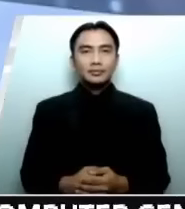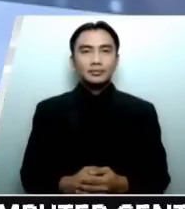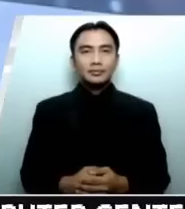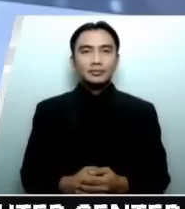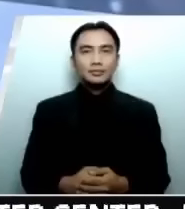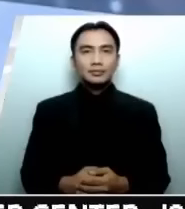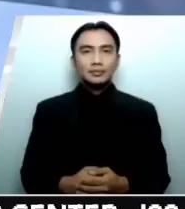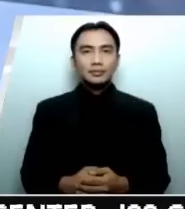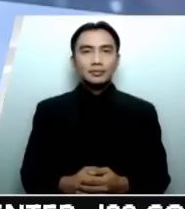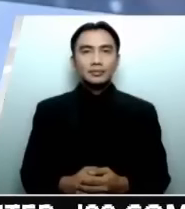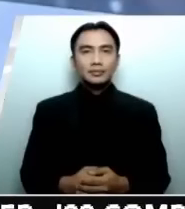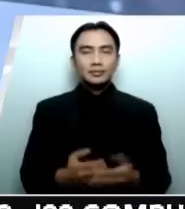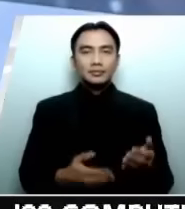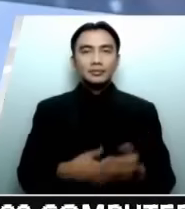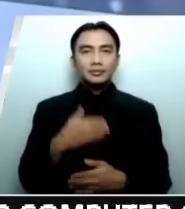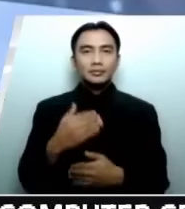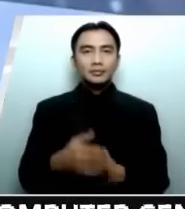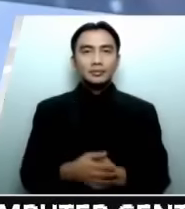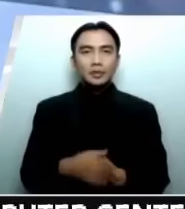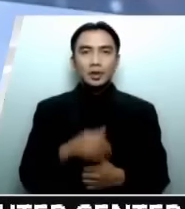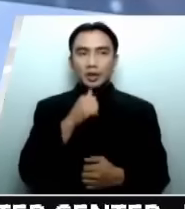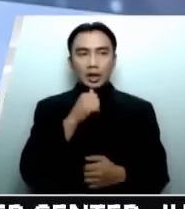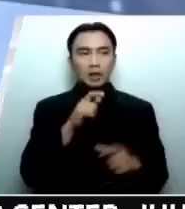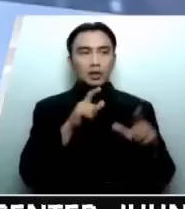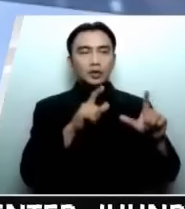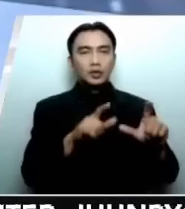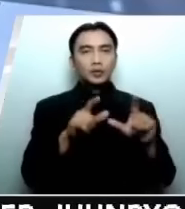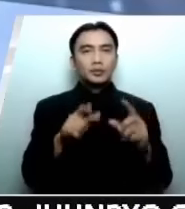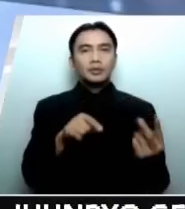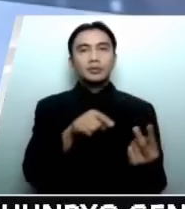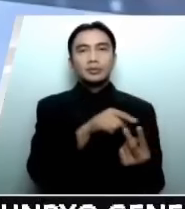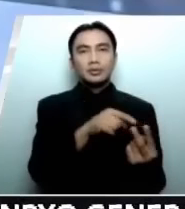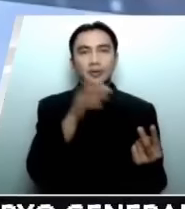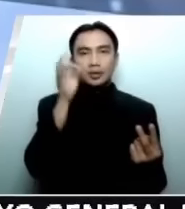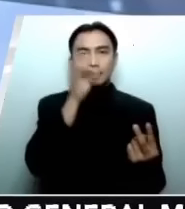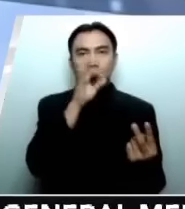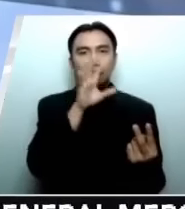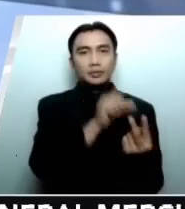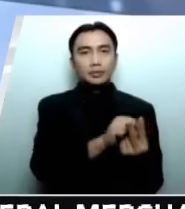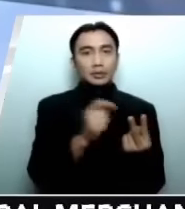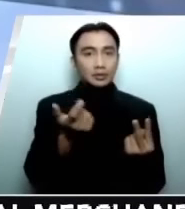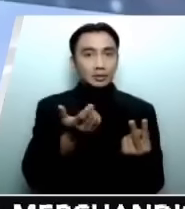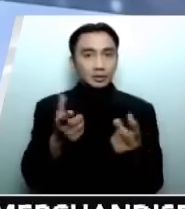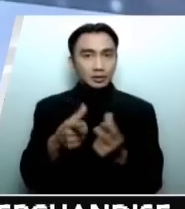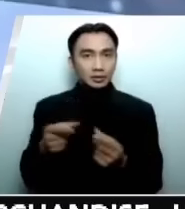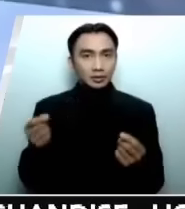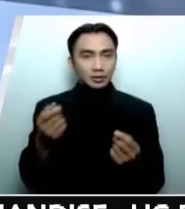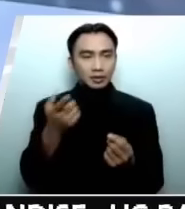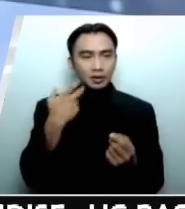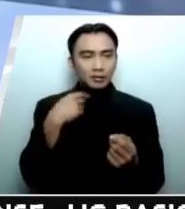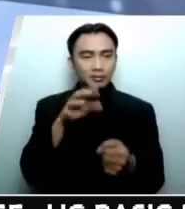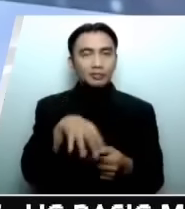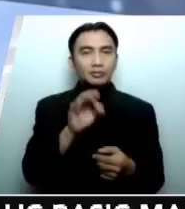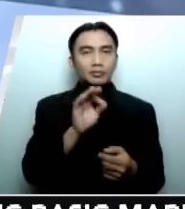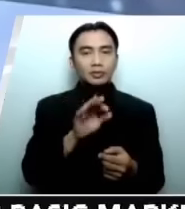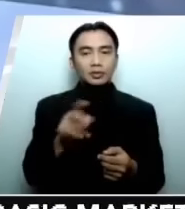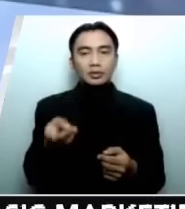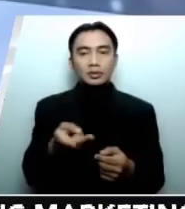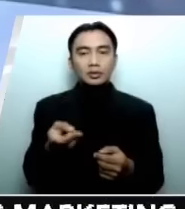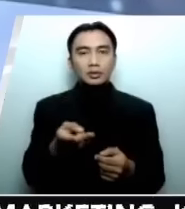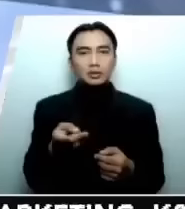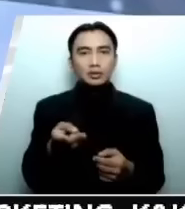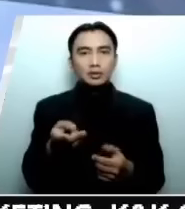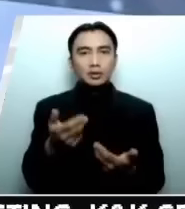Hindi tinuturing na suspect ang 2 Pilipino na inaresto sa Japan kaugnay sa nadiskubring mga bangkay ng mag-asawang Hapon sa